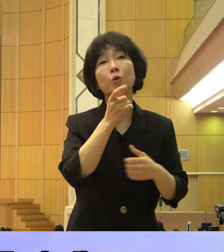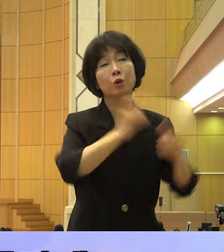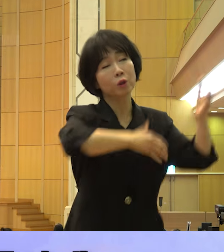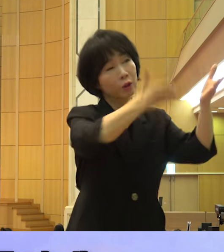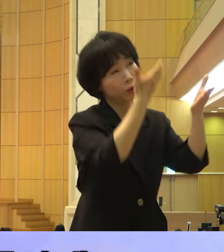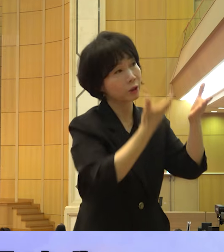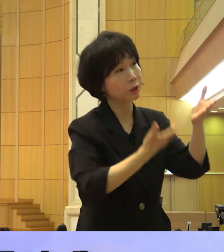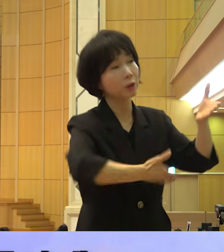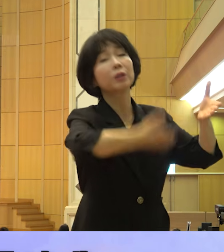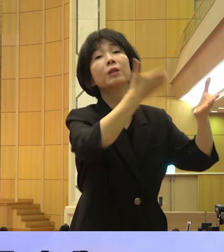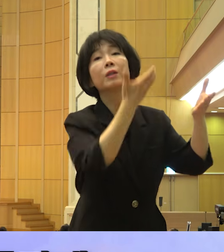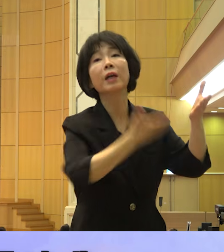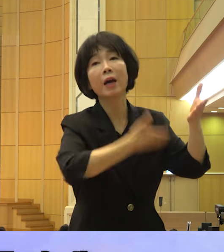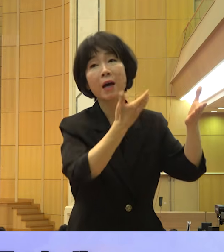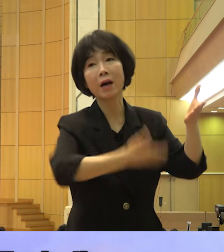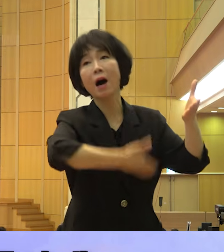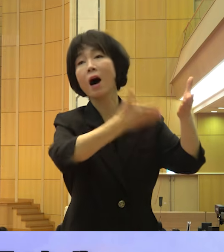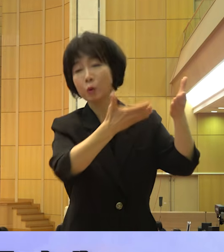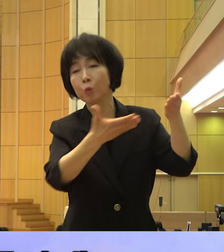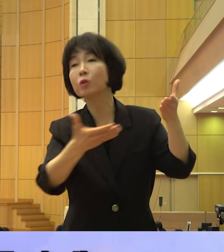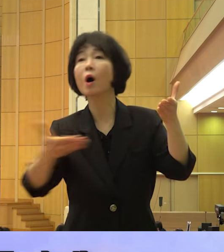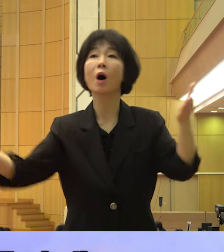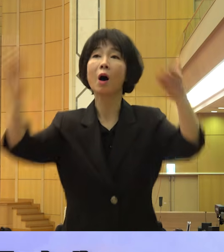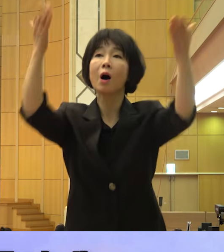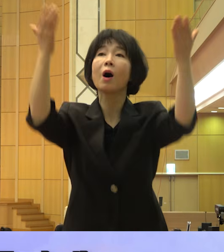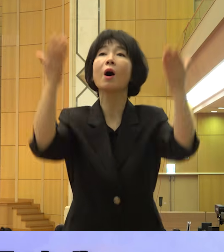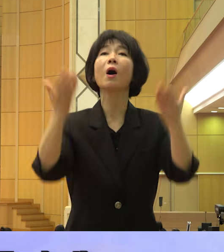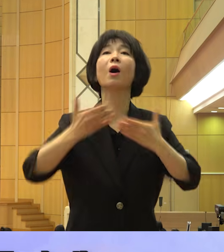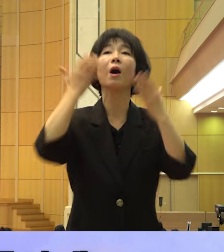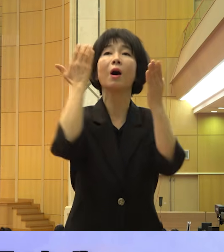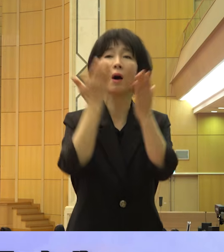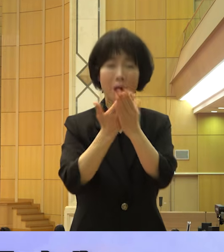은혜의 강물 흐르게